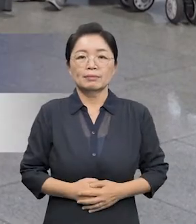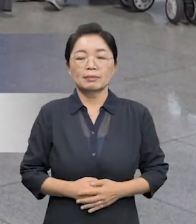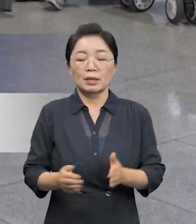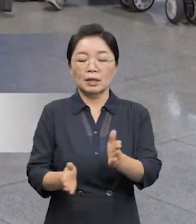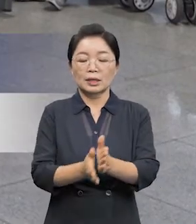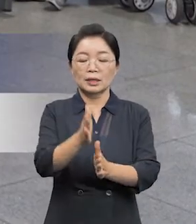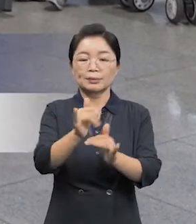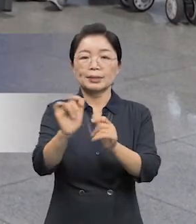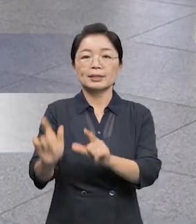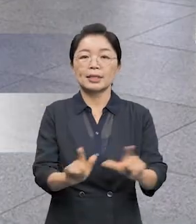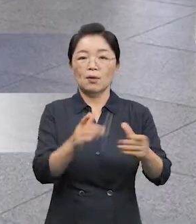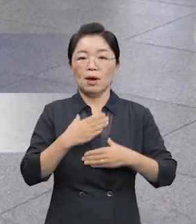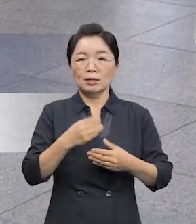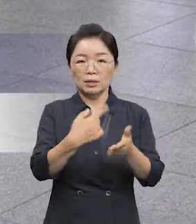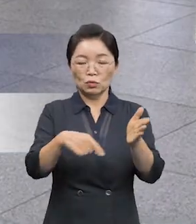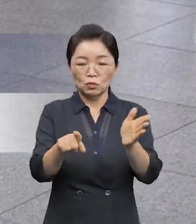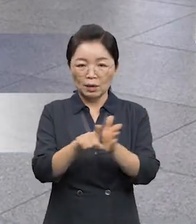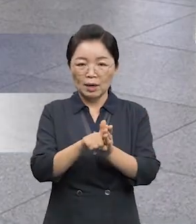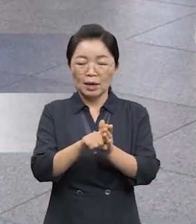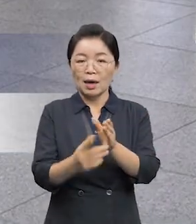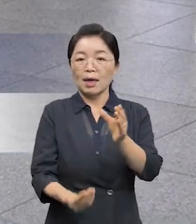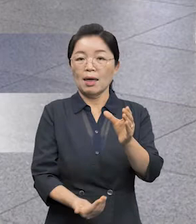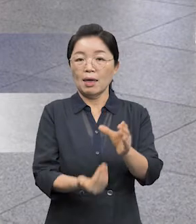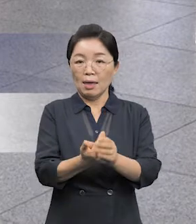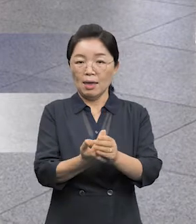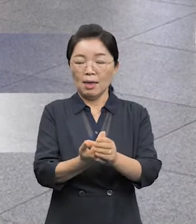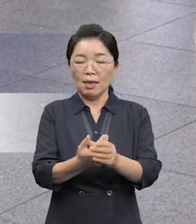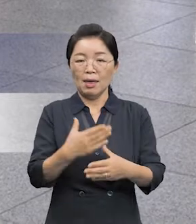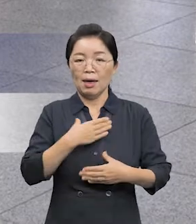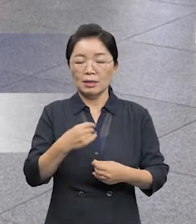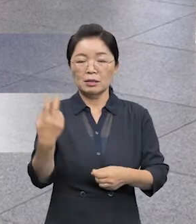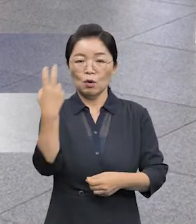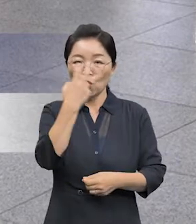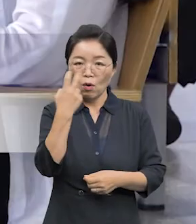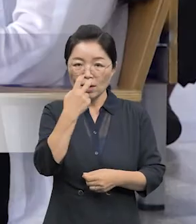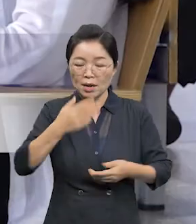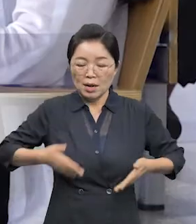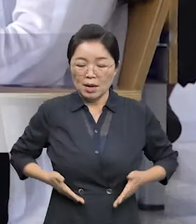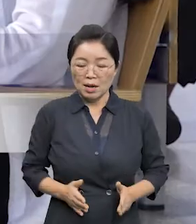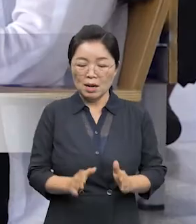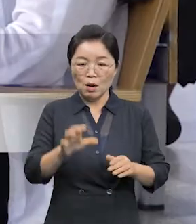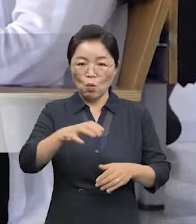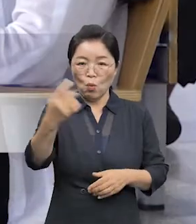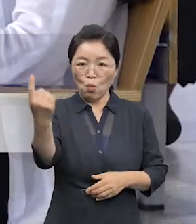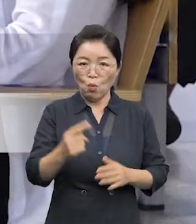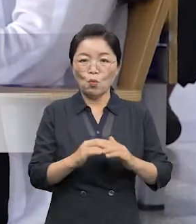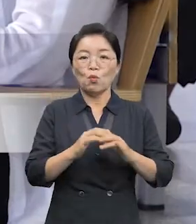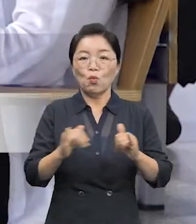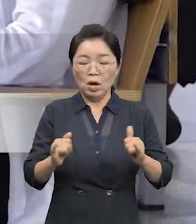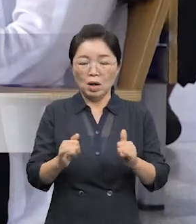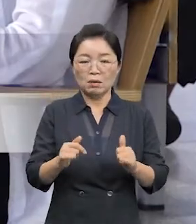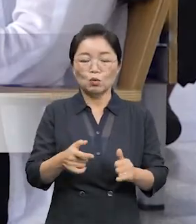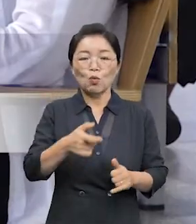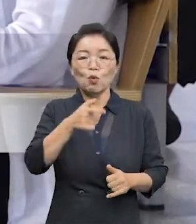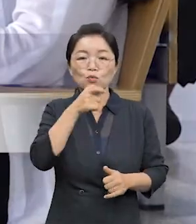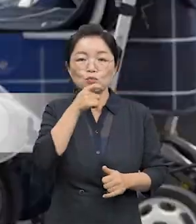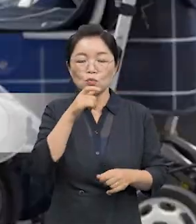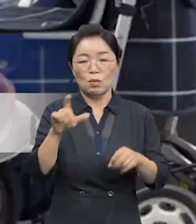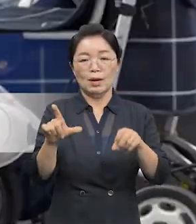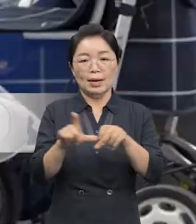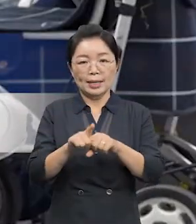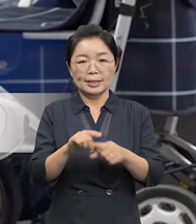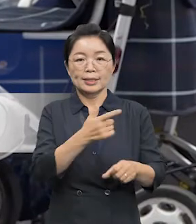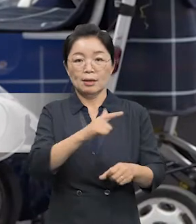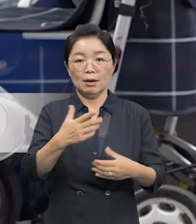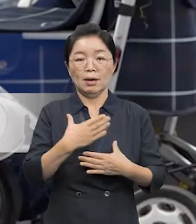시민생활 안정을 위해 각종 재난 및 안전관리, 귀성객 수송 대책, 안정적인 수돗물 연료 공급 등에 만전을